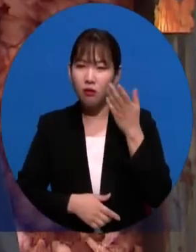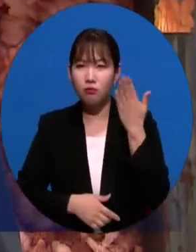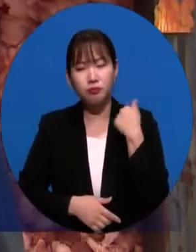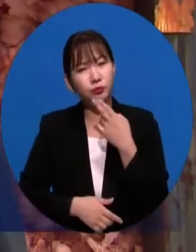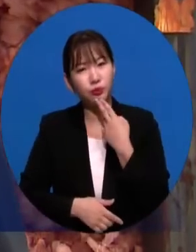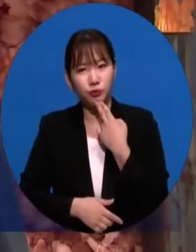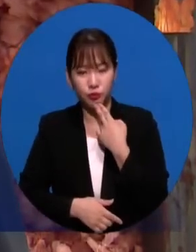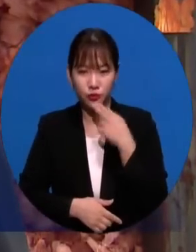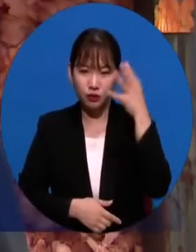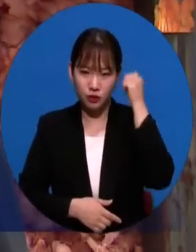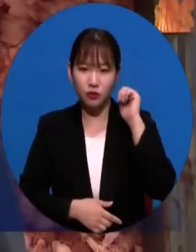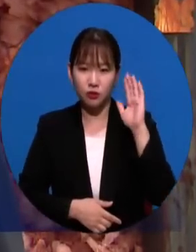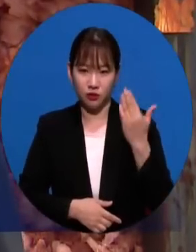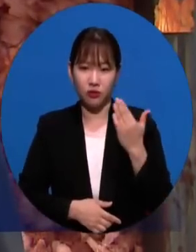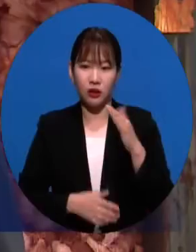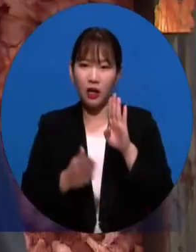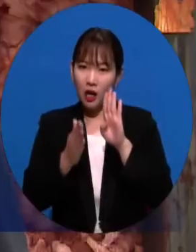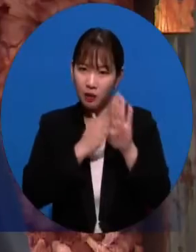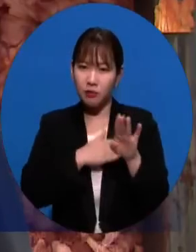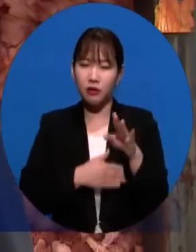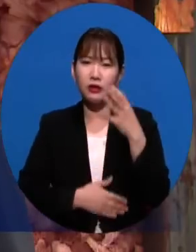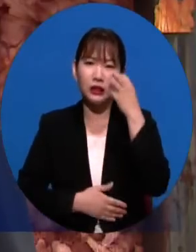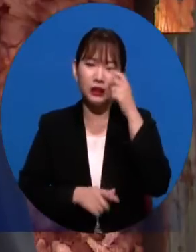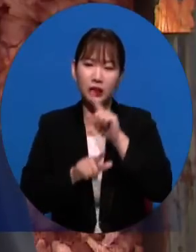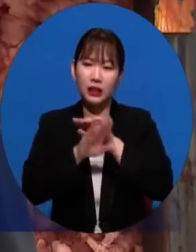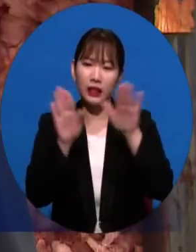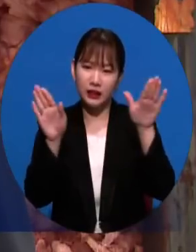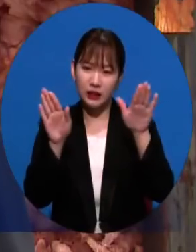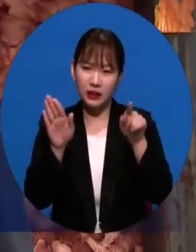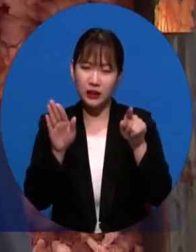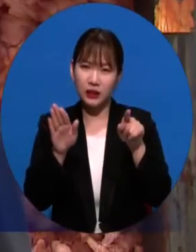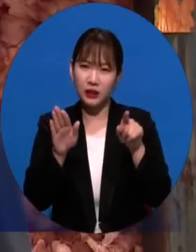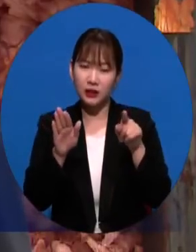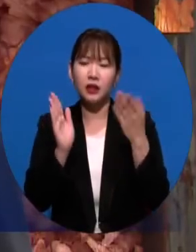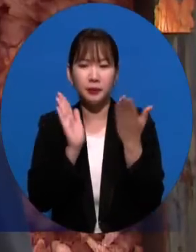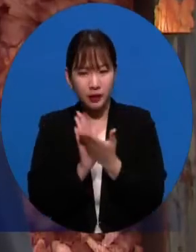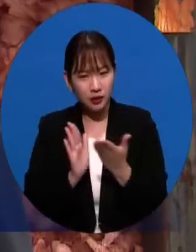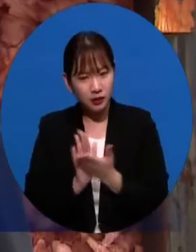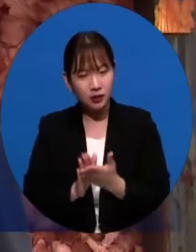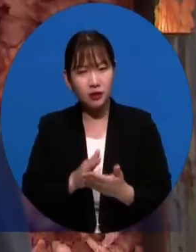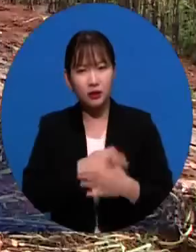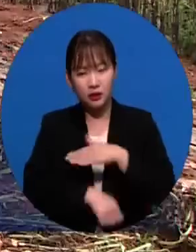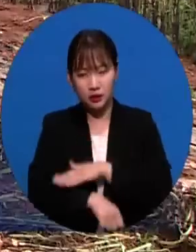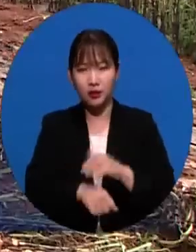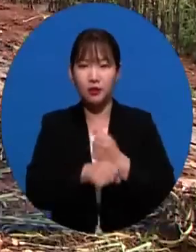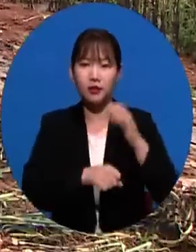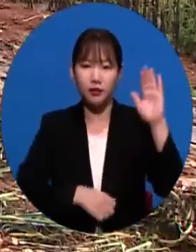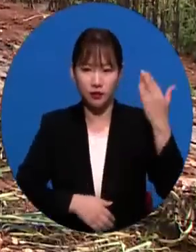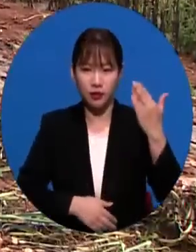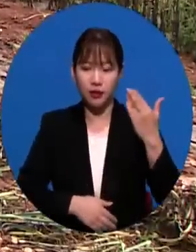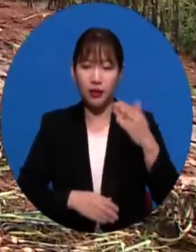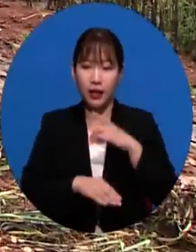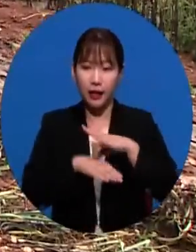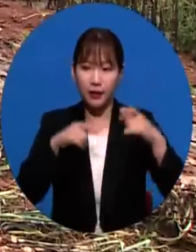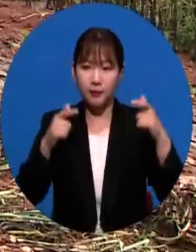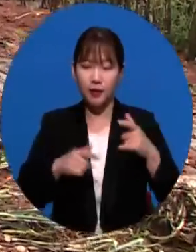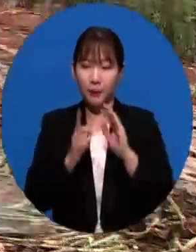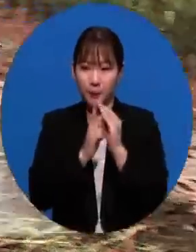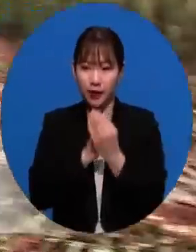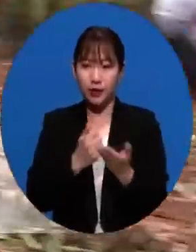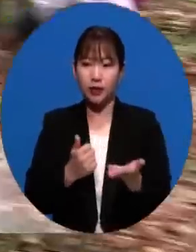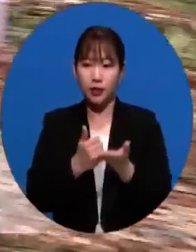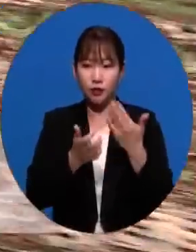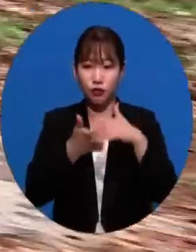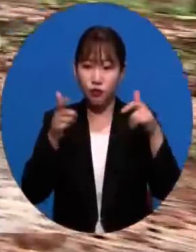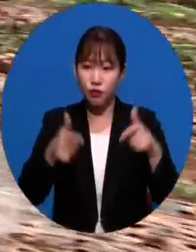없었던 걸로 기억이 되고 앞으로 이건 이상경원에 적극적으로 대처를 잘 해야 되겠고 해남지역 많은